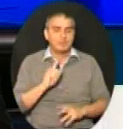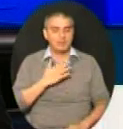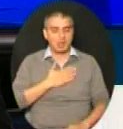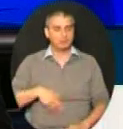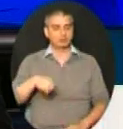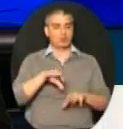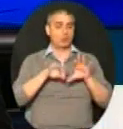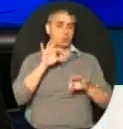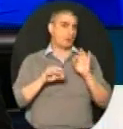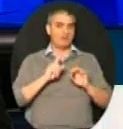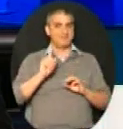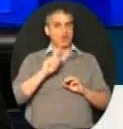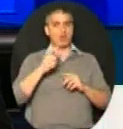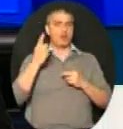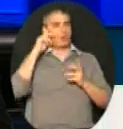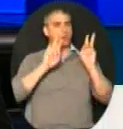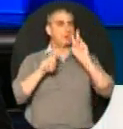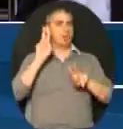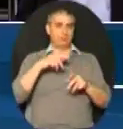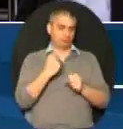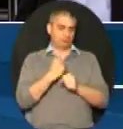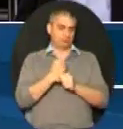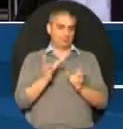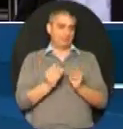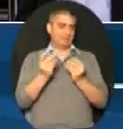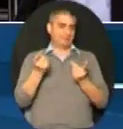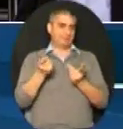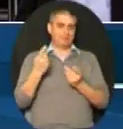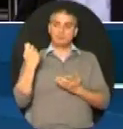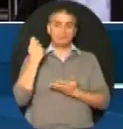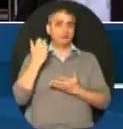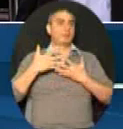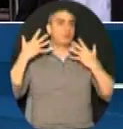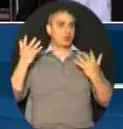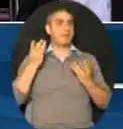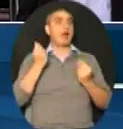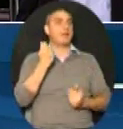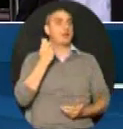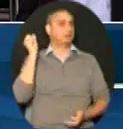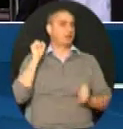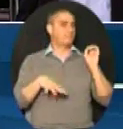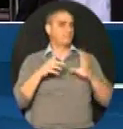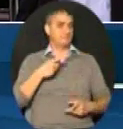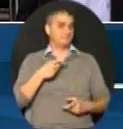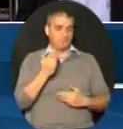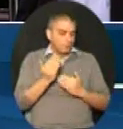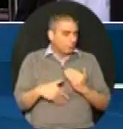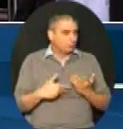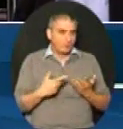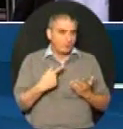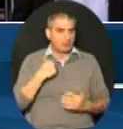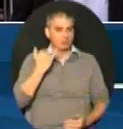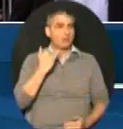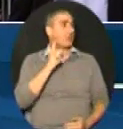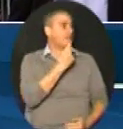רצון הבוחר, ולא על ידי תעתועים שמבצעים באמצעות משאבים גדולים, המון המון כסף. בסופו של דבר אנחנו